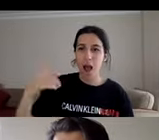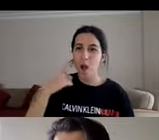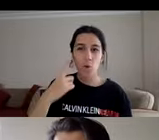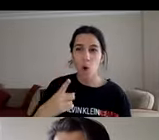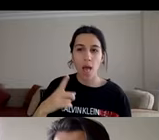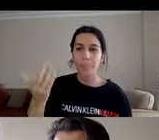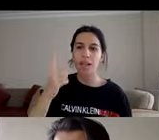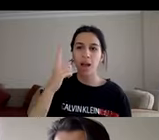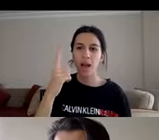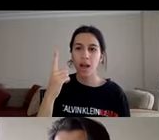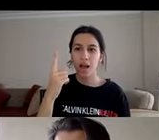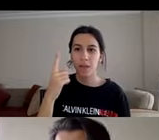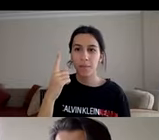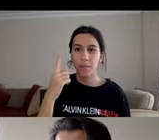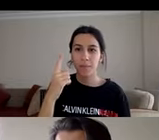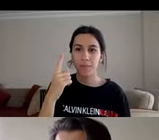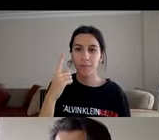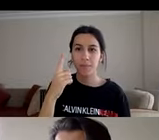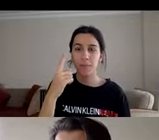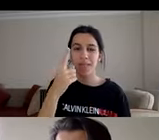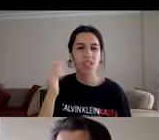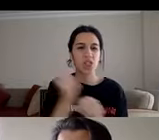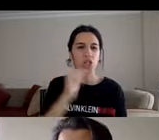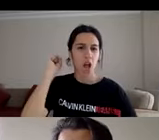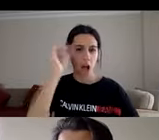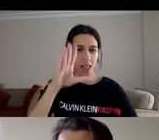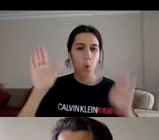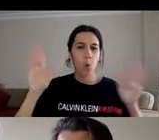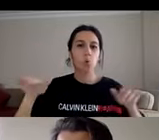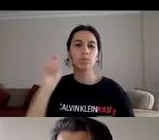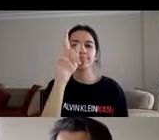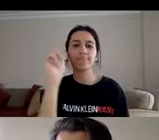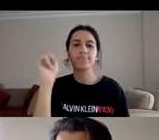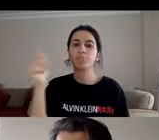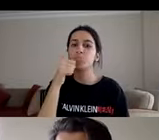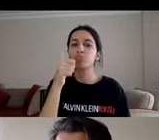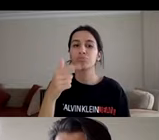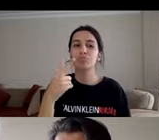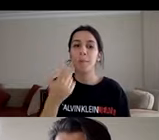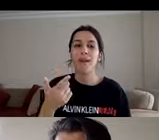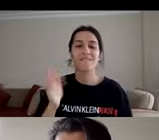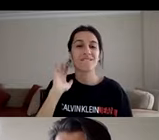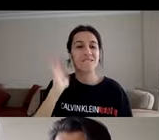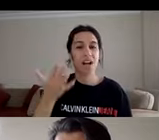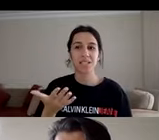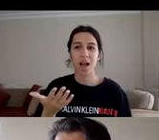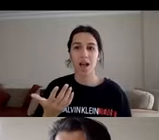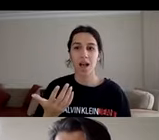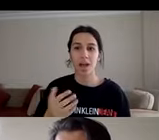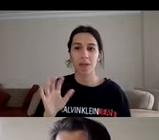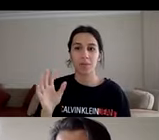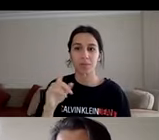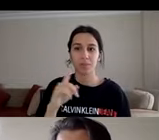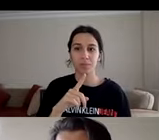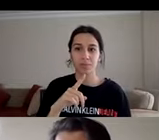taşın birden fazla kuş vurma ihtimali yüksek. Görme engelli arkadaşlar için betimleyici bir içeriğe dönüştürüyor resmi. Bu bir,